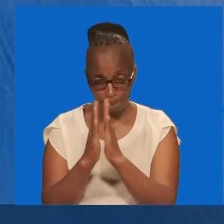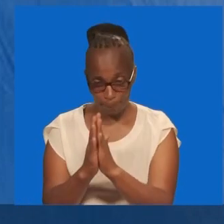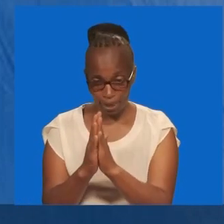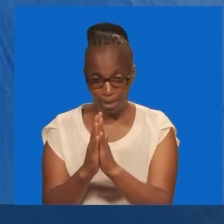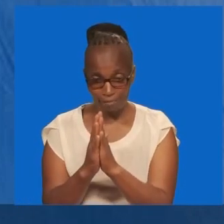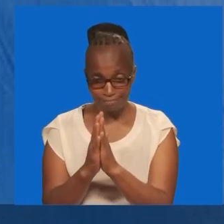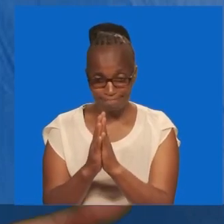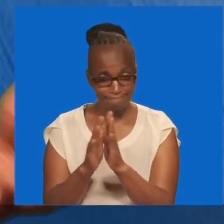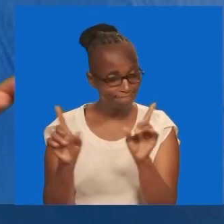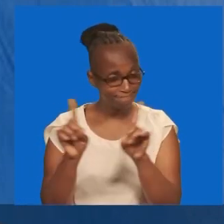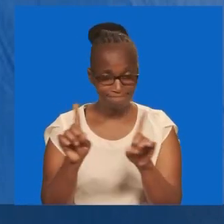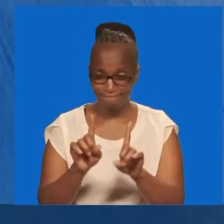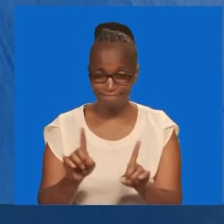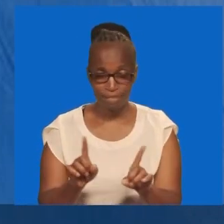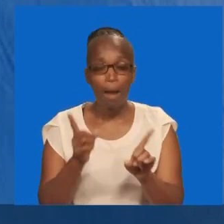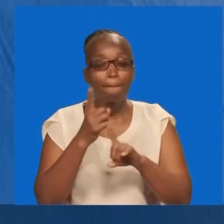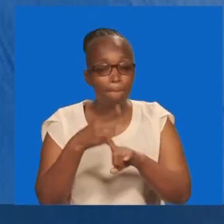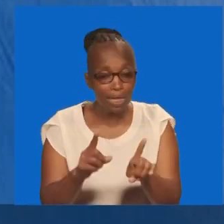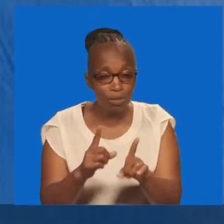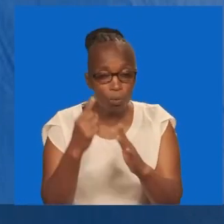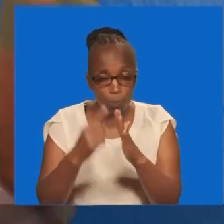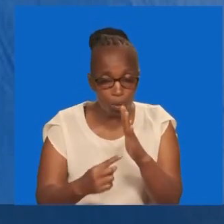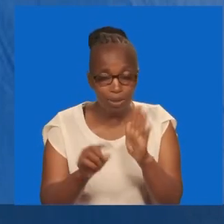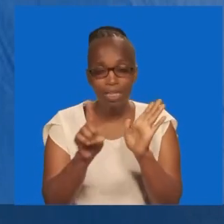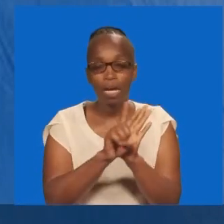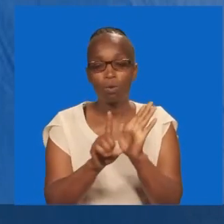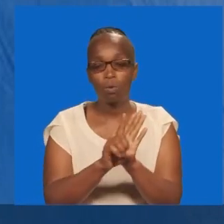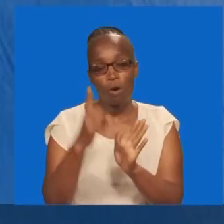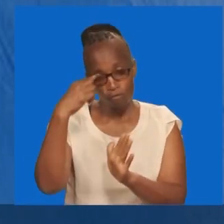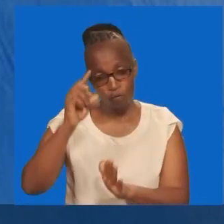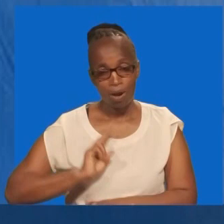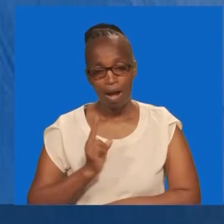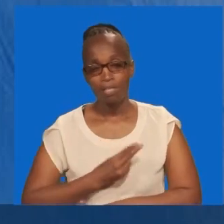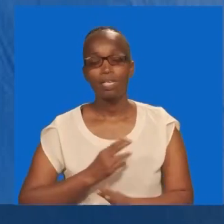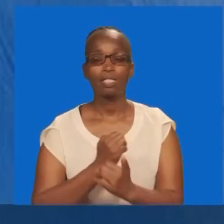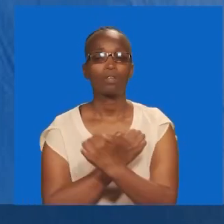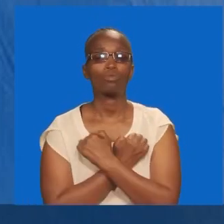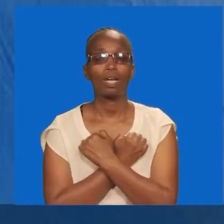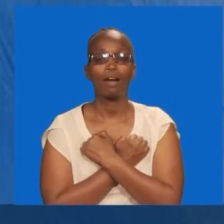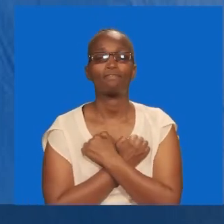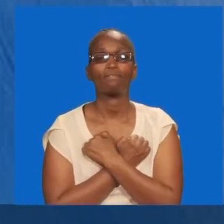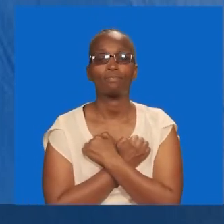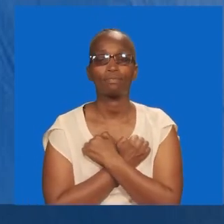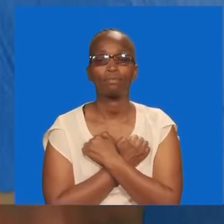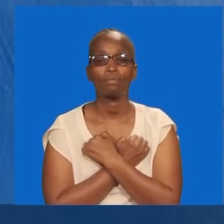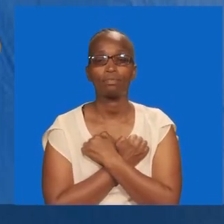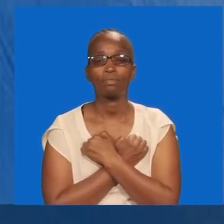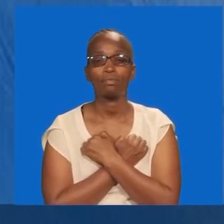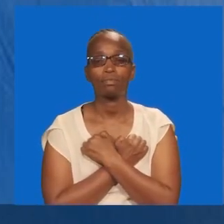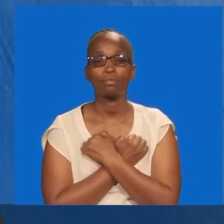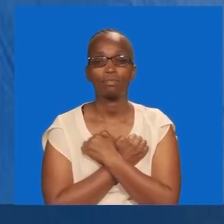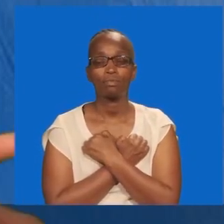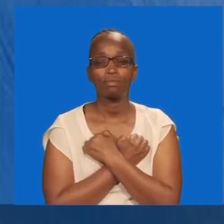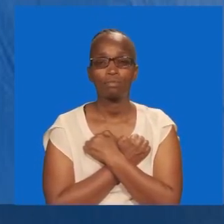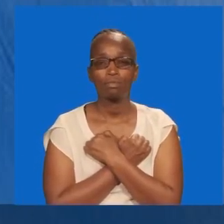ombi, but ni sheria for us to love. Ni sheria